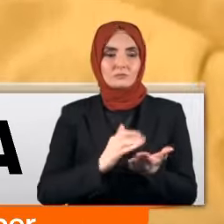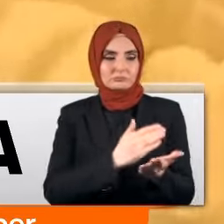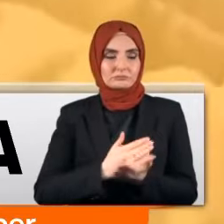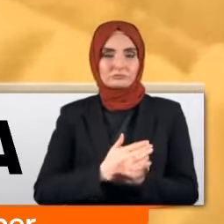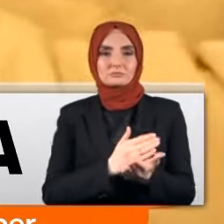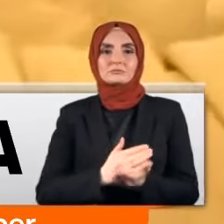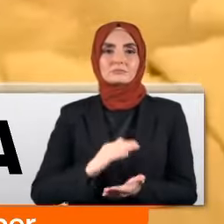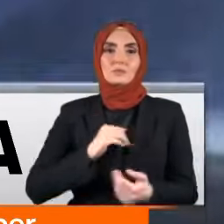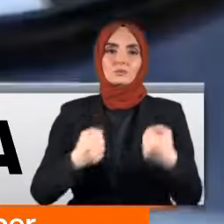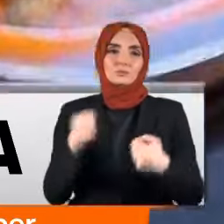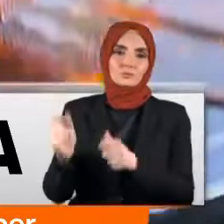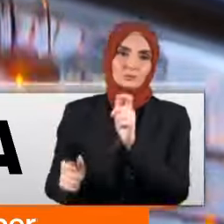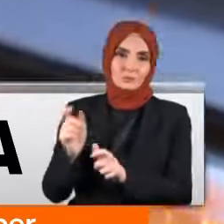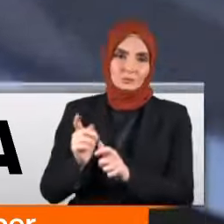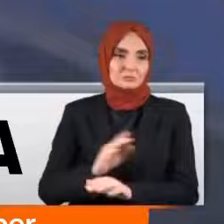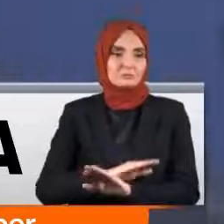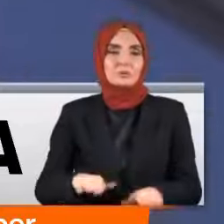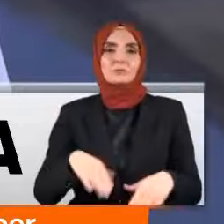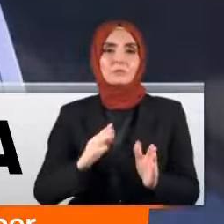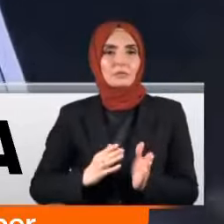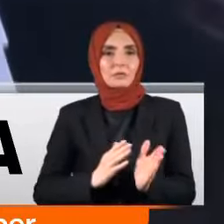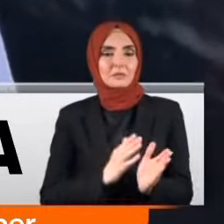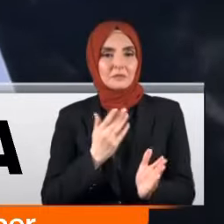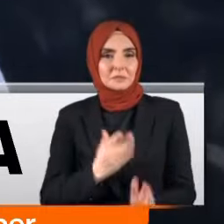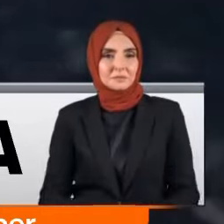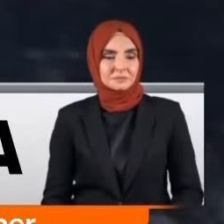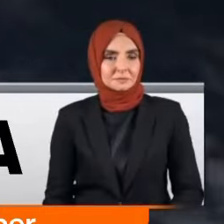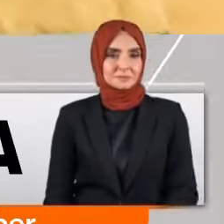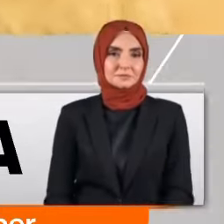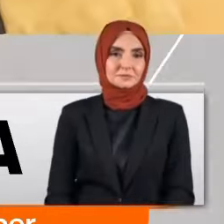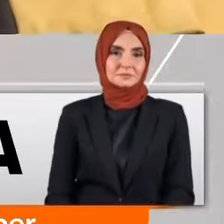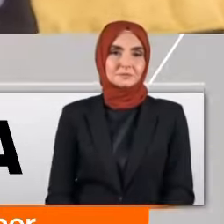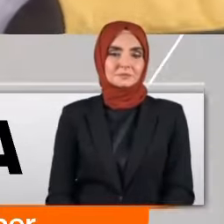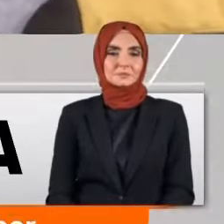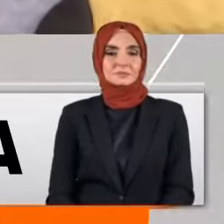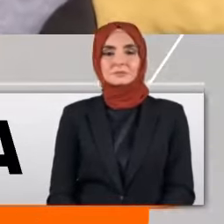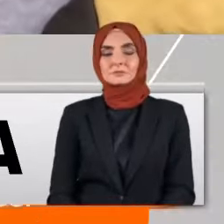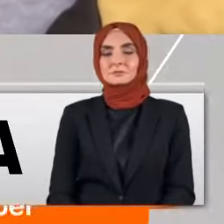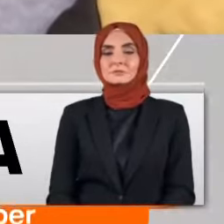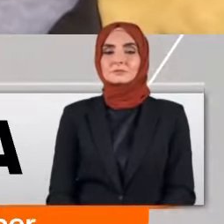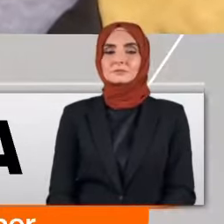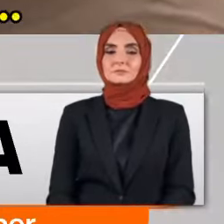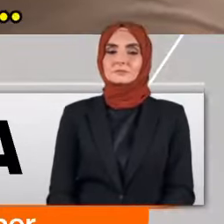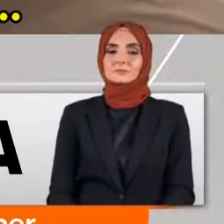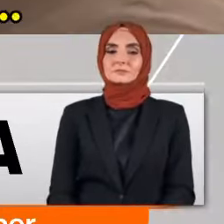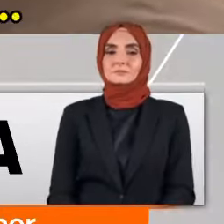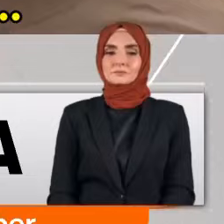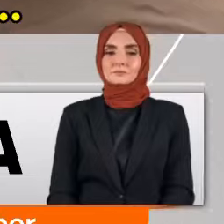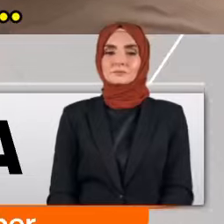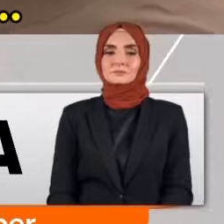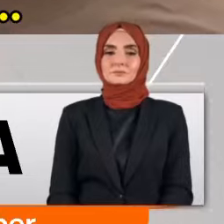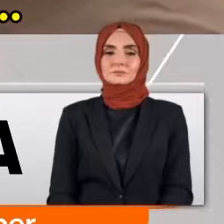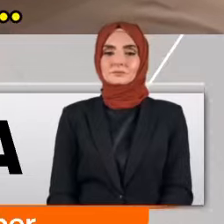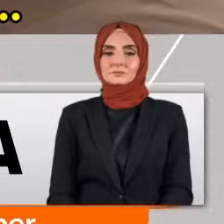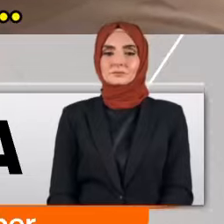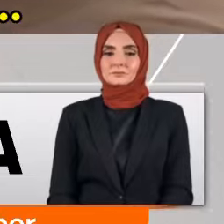Üstelik sonu da gelmiyor. hala ceza yazılmaya devam ediyor. Araç kapının önünde duruyor.